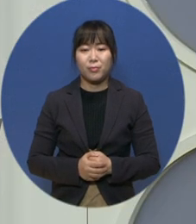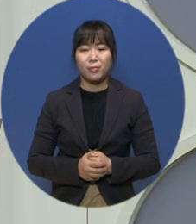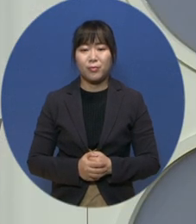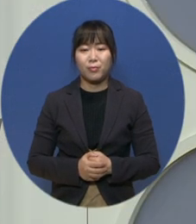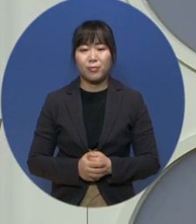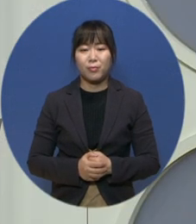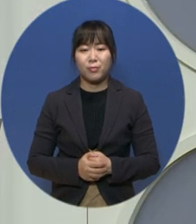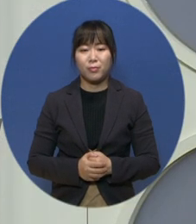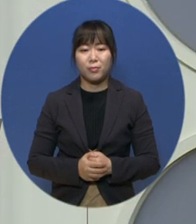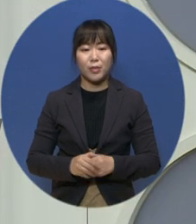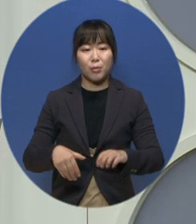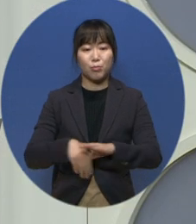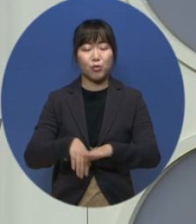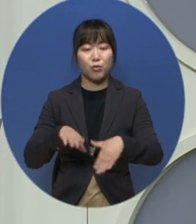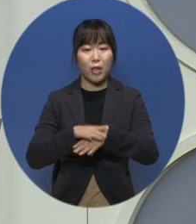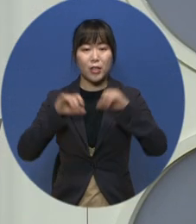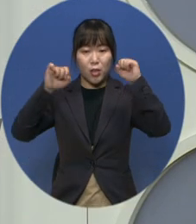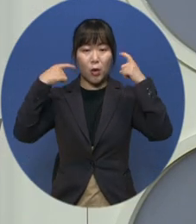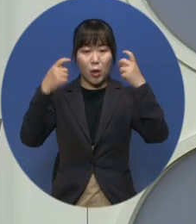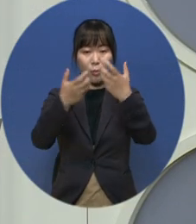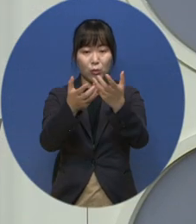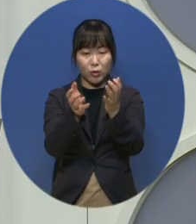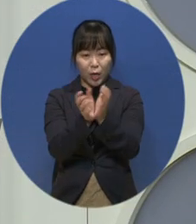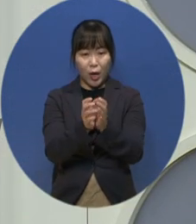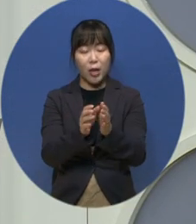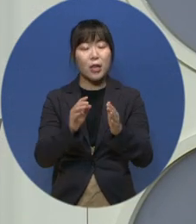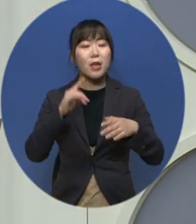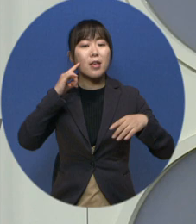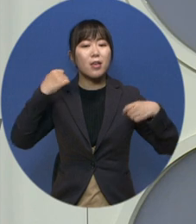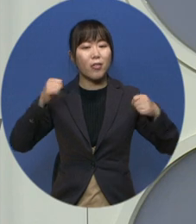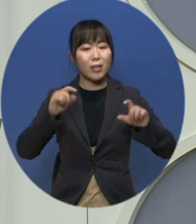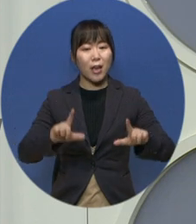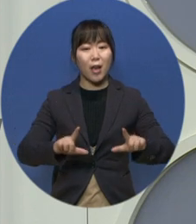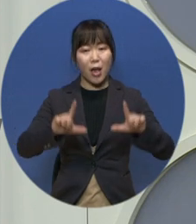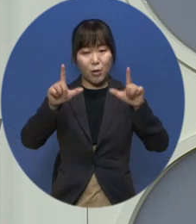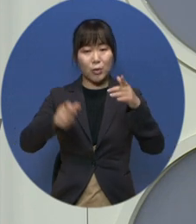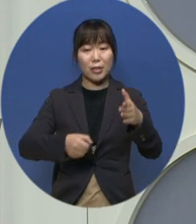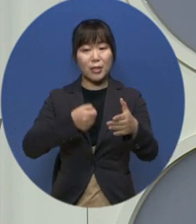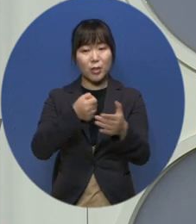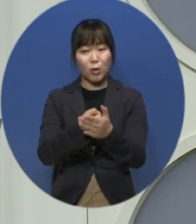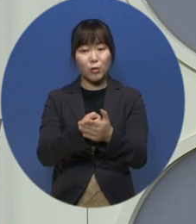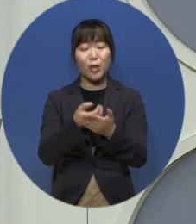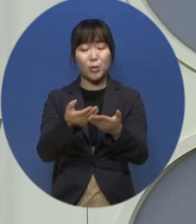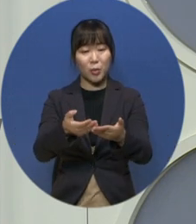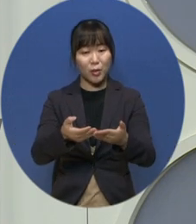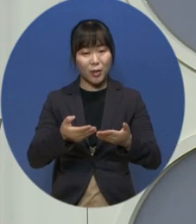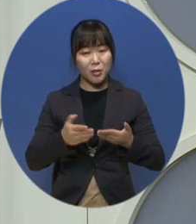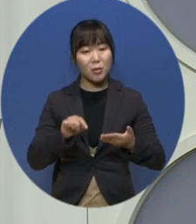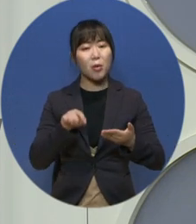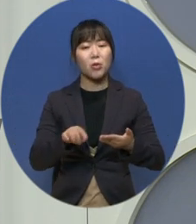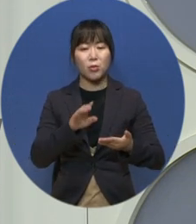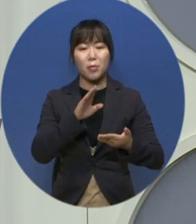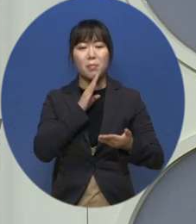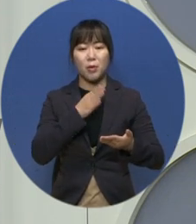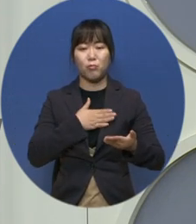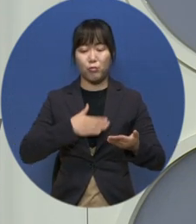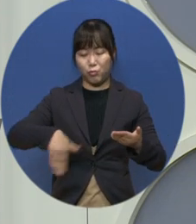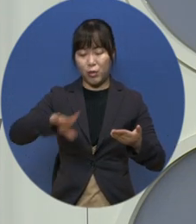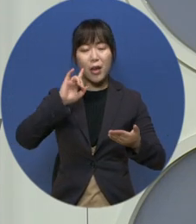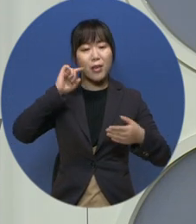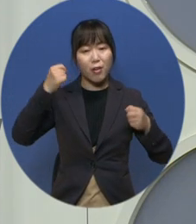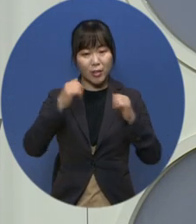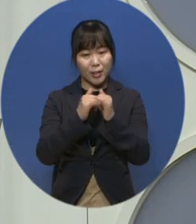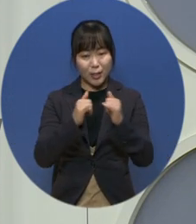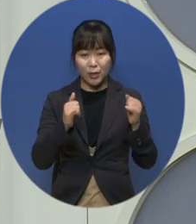저희 문체부에서 이걸 연극의 해로 이렇게 지정을 해줬다라는 거는 굉장히 저희들 연극하는